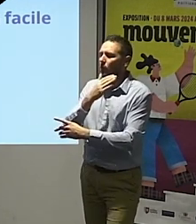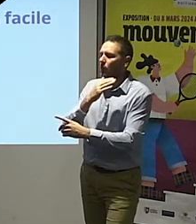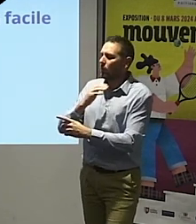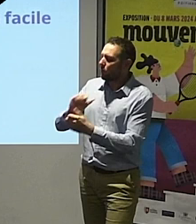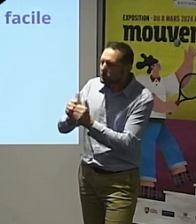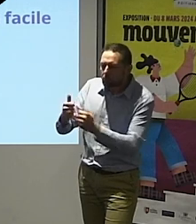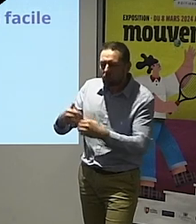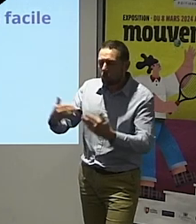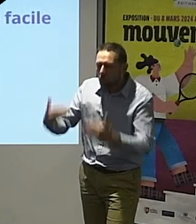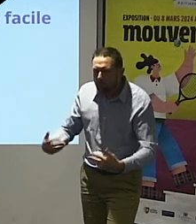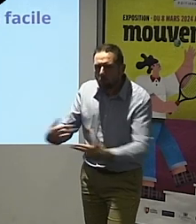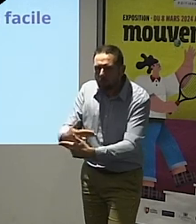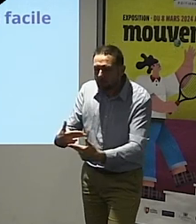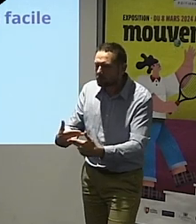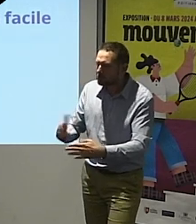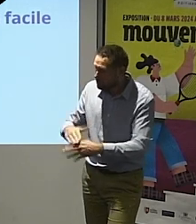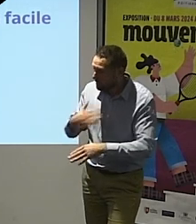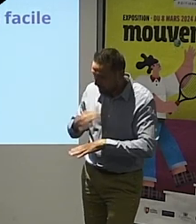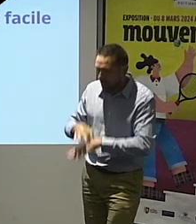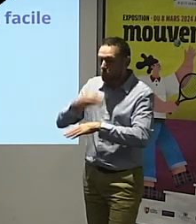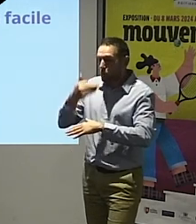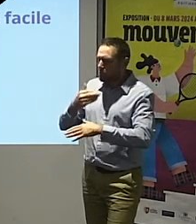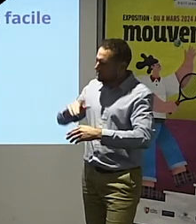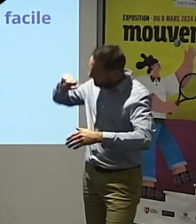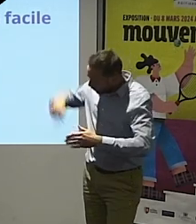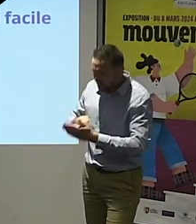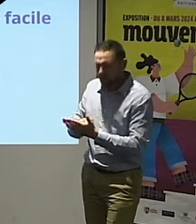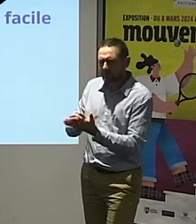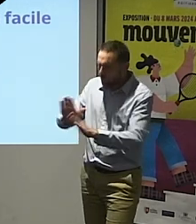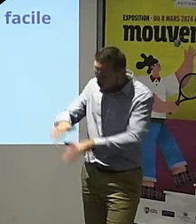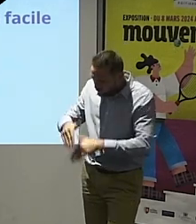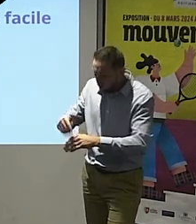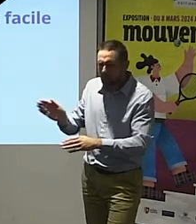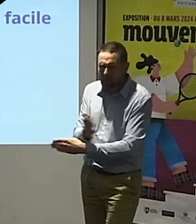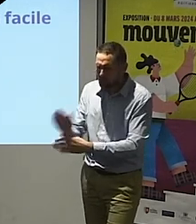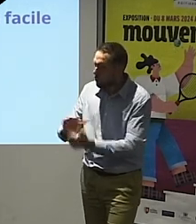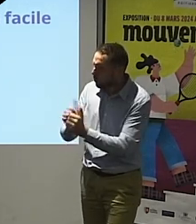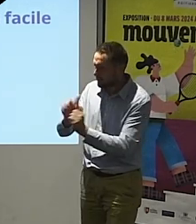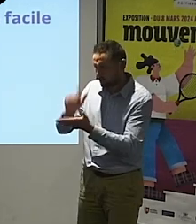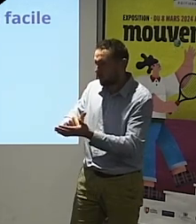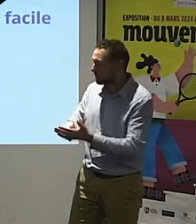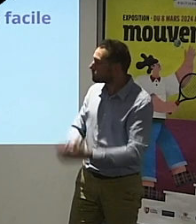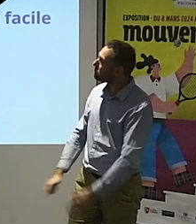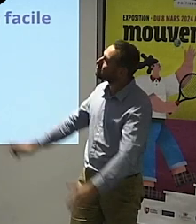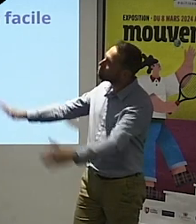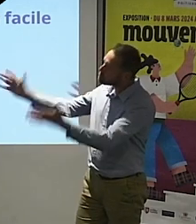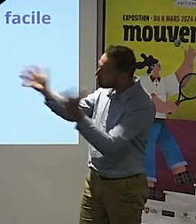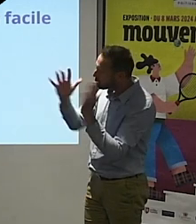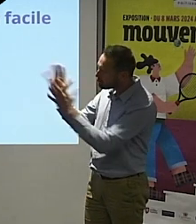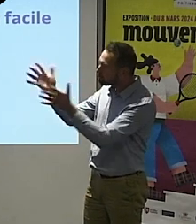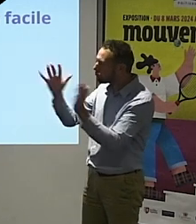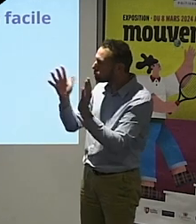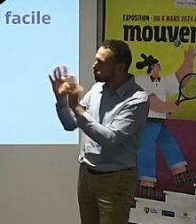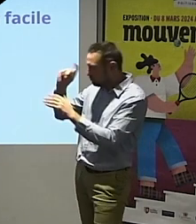oui, je continue le ping-pong. Ok, eh ben, très très bien. Je crois en plus que vous êtes venu à plusieurs joueurs, même l'entraîneur qui est venu aujourd'hui